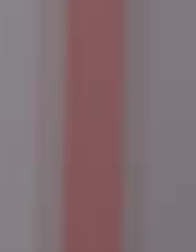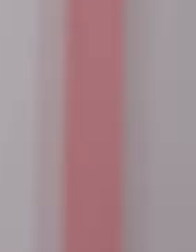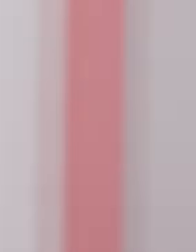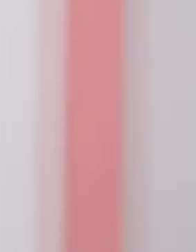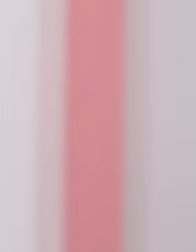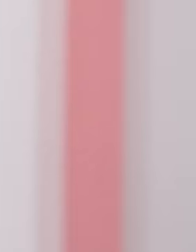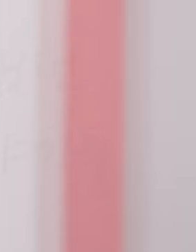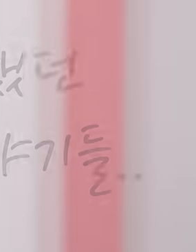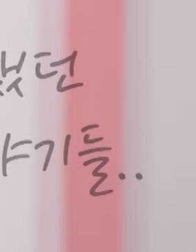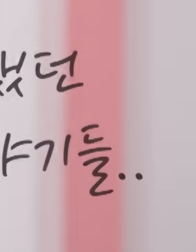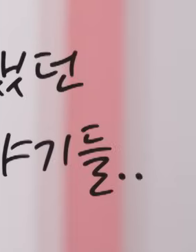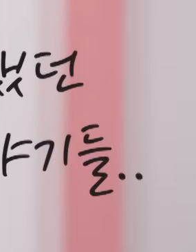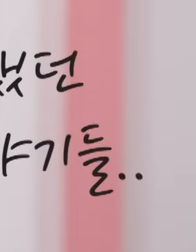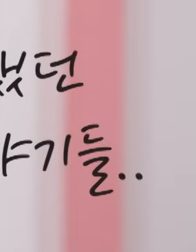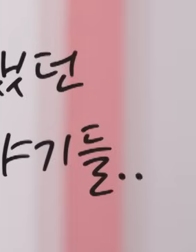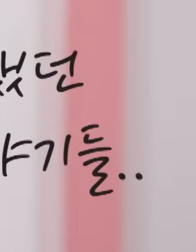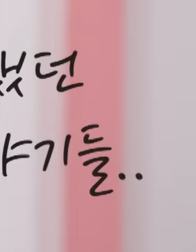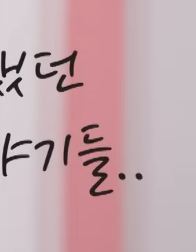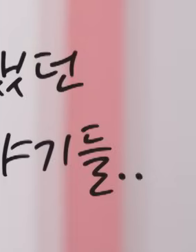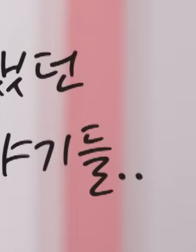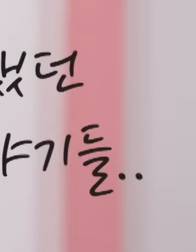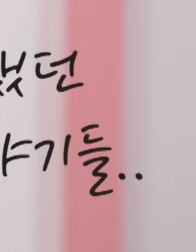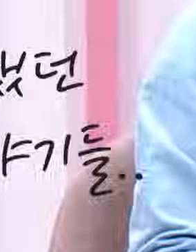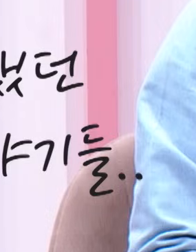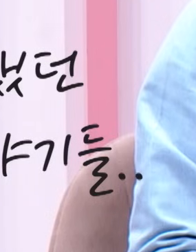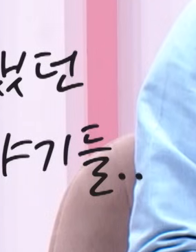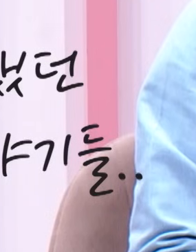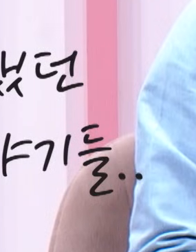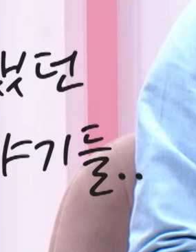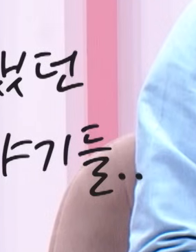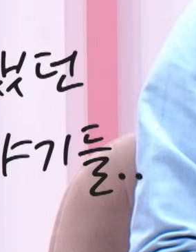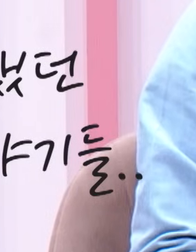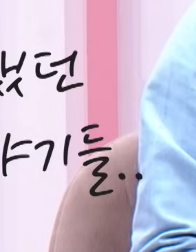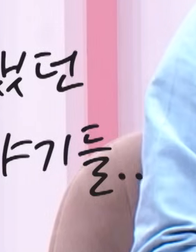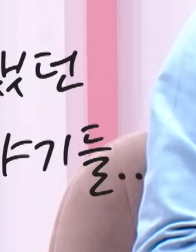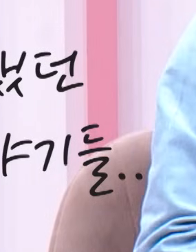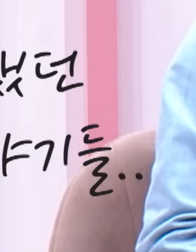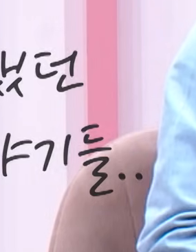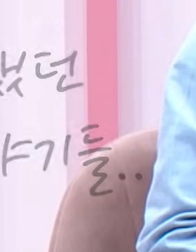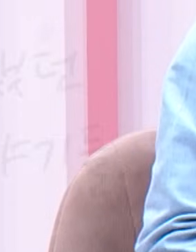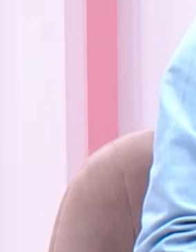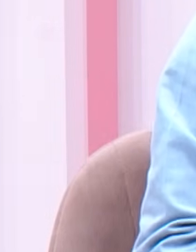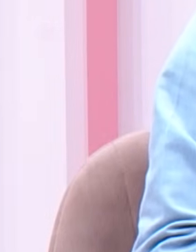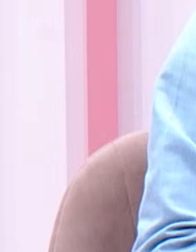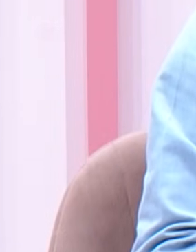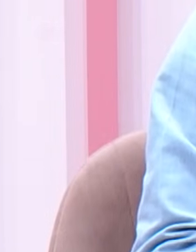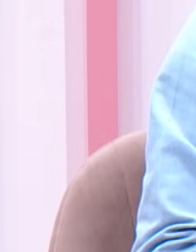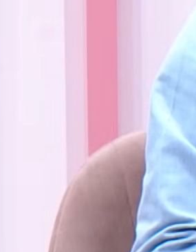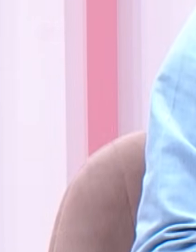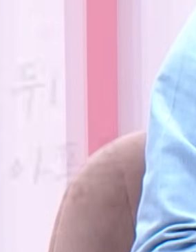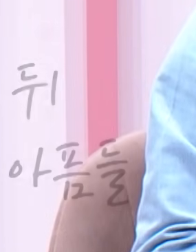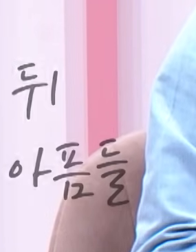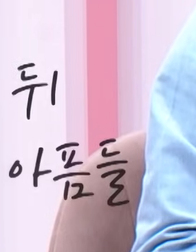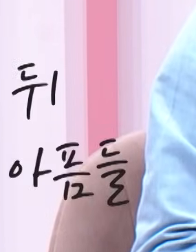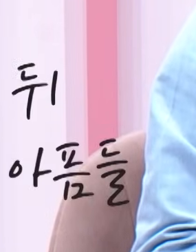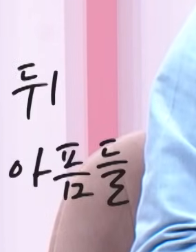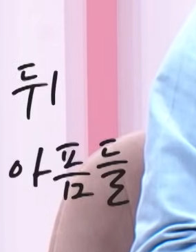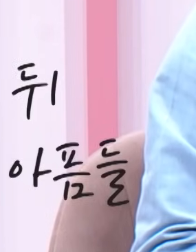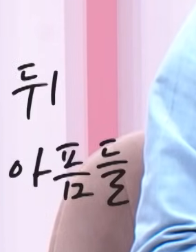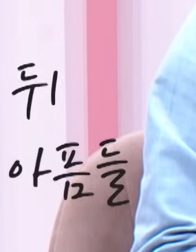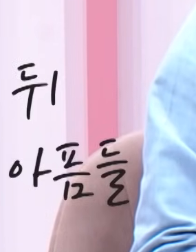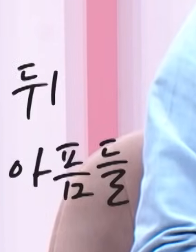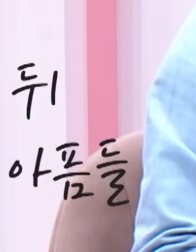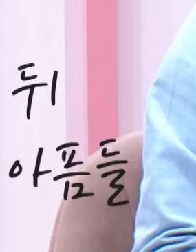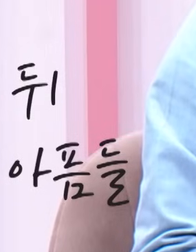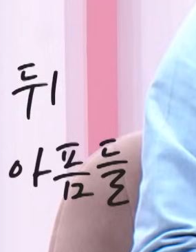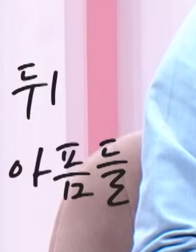저희 엄마가 안 투병을 하시게 되면서 어느 순간 아 이렇게 계속 활동하다가는 정말 내가 좋은 선택을 할 수